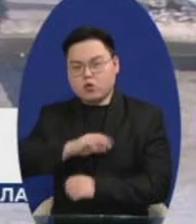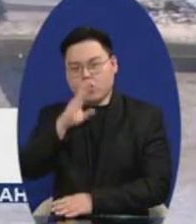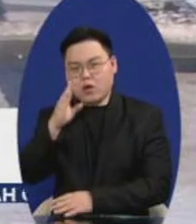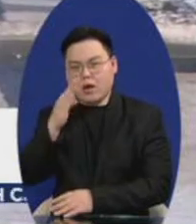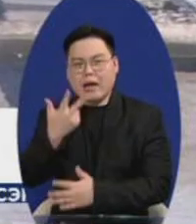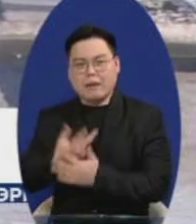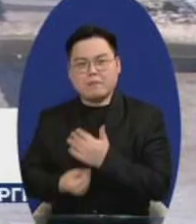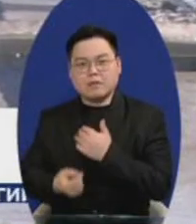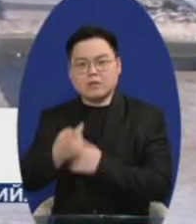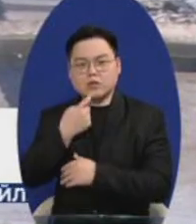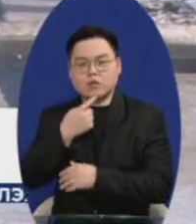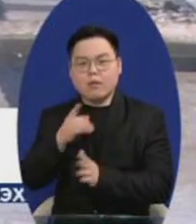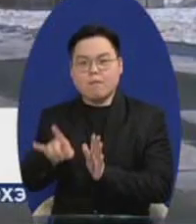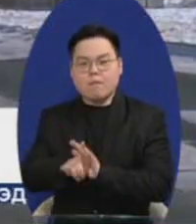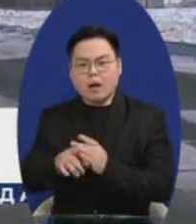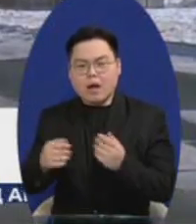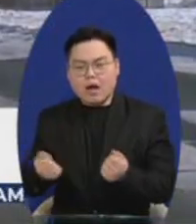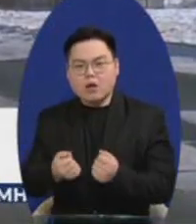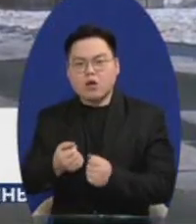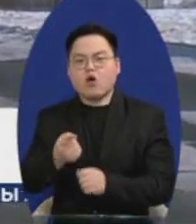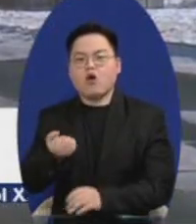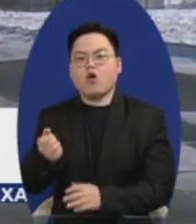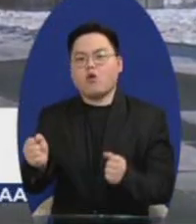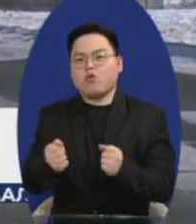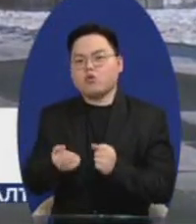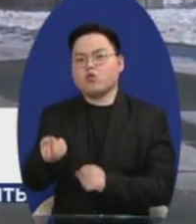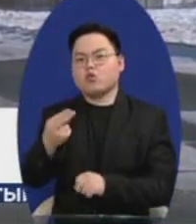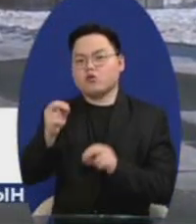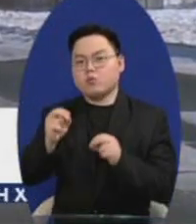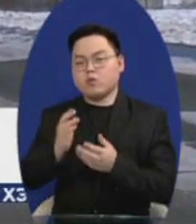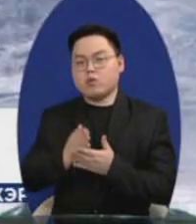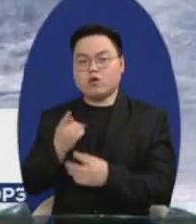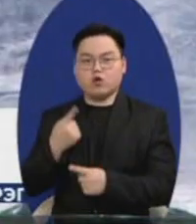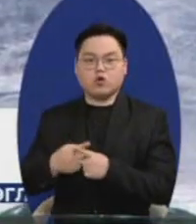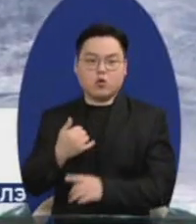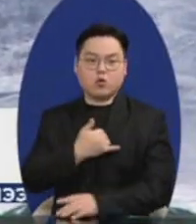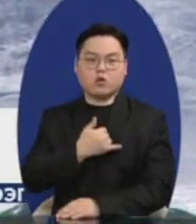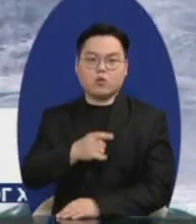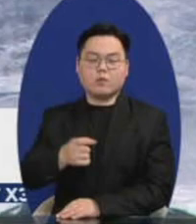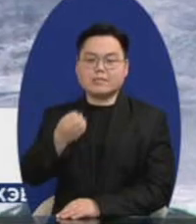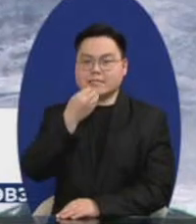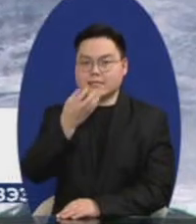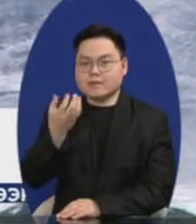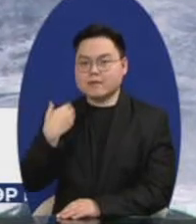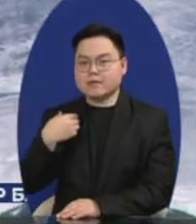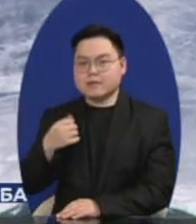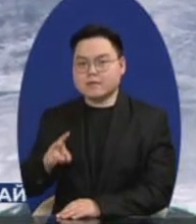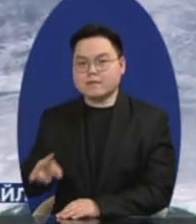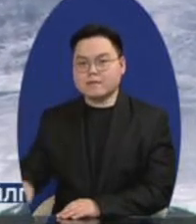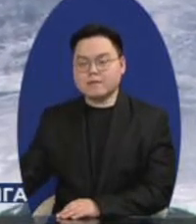мал бичээрлэх боломжийг хөмж үйлчд хөндрөх нөхцөл болж байгааг орон нутгийн удирдлагууд хэлж байсан юм аа.